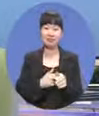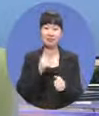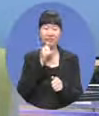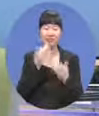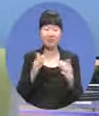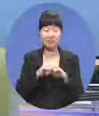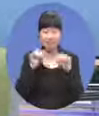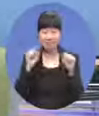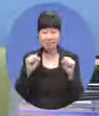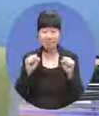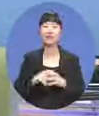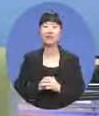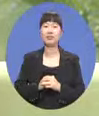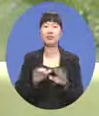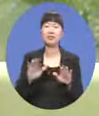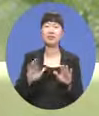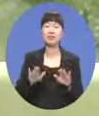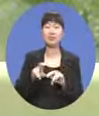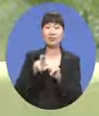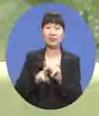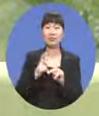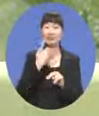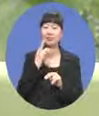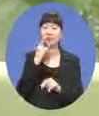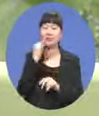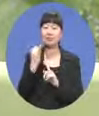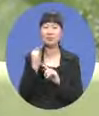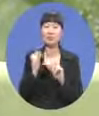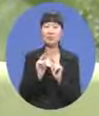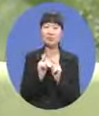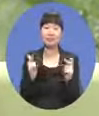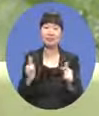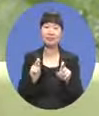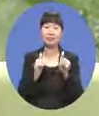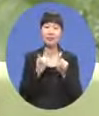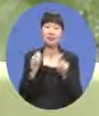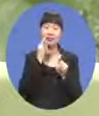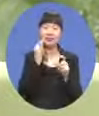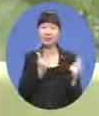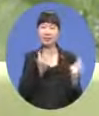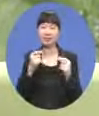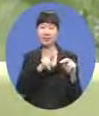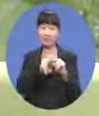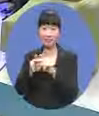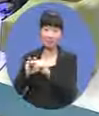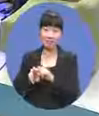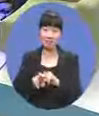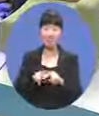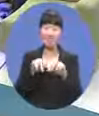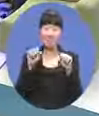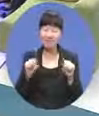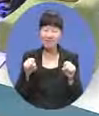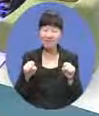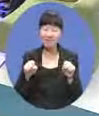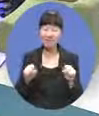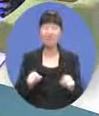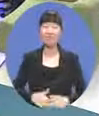네, 안녕하세요. 네, 오늘도 스튜디오에 화요일의 엄마들이세요. 10인의 엄마단 함께 해주셨습니다. 어서오세요, 어머님들.